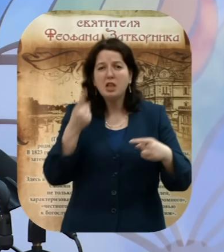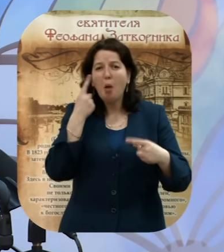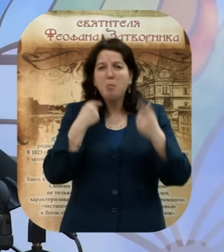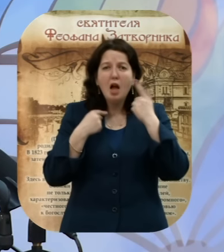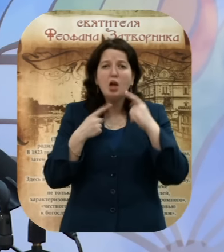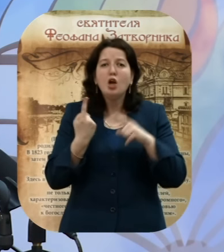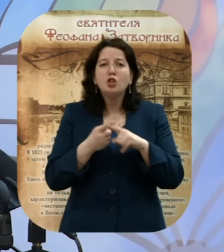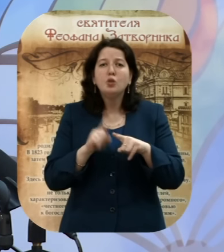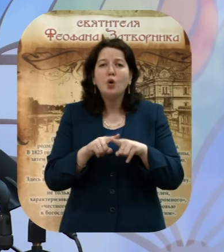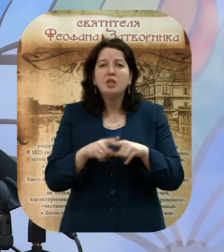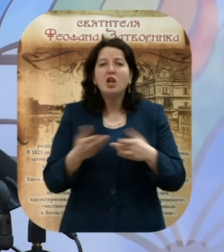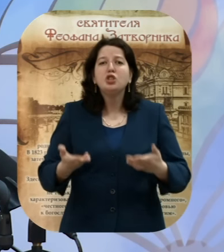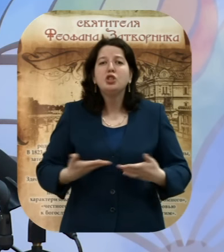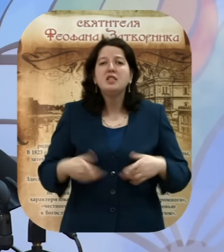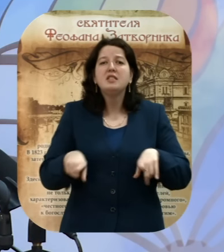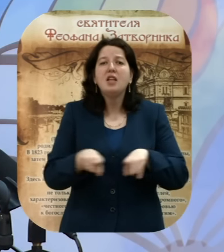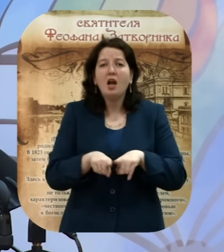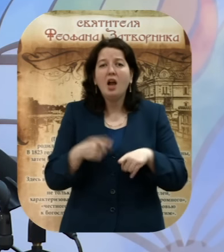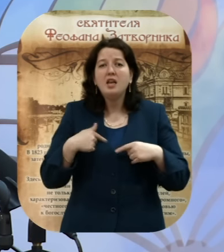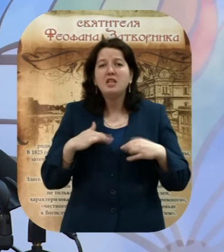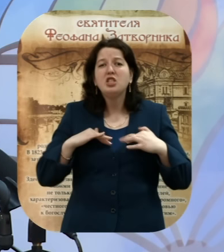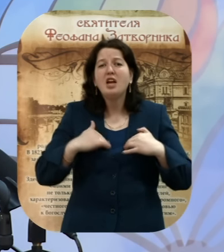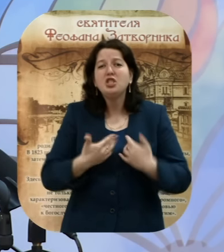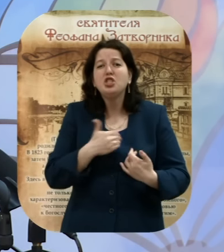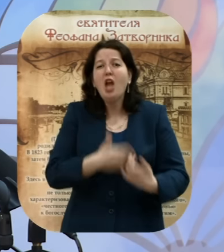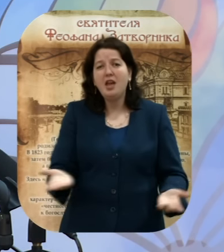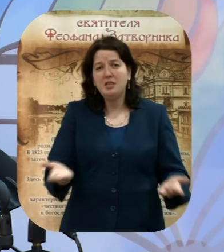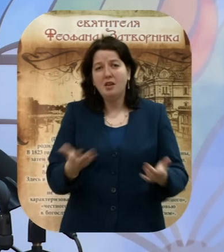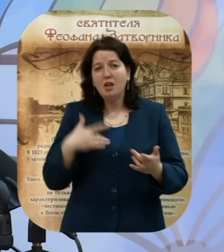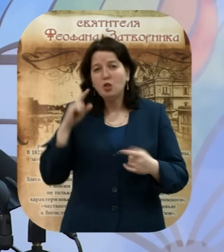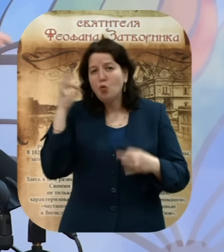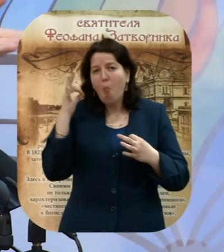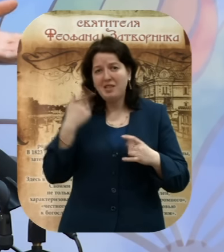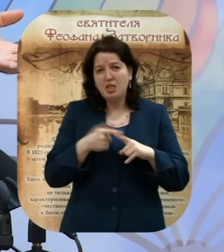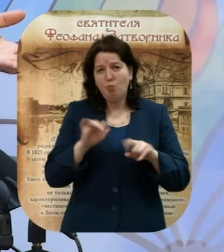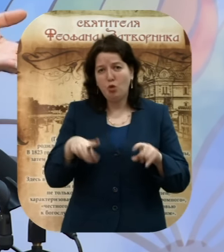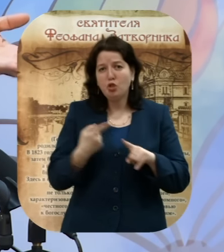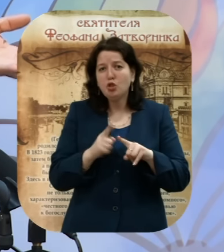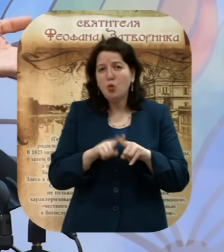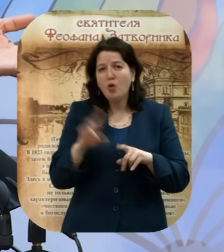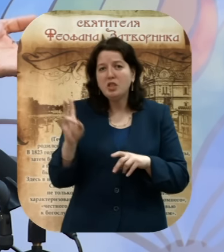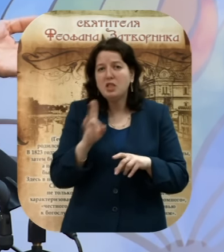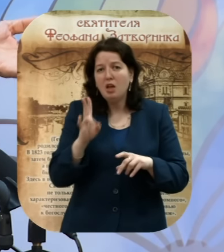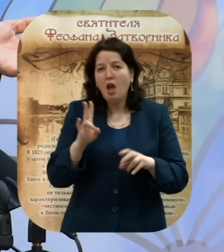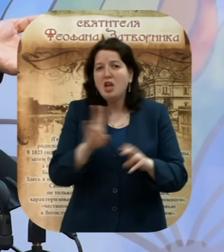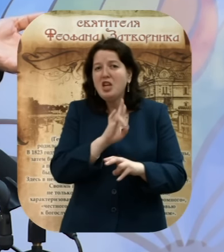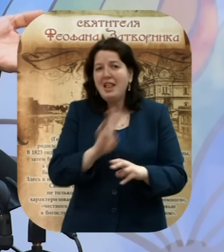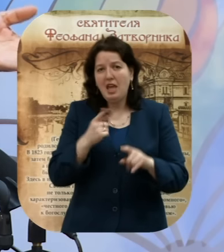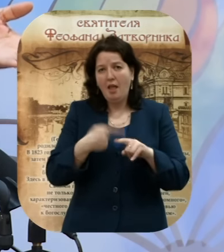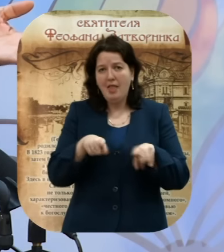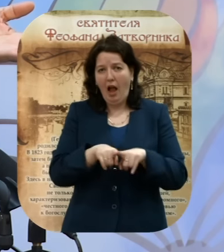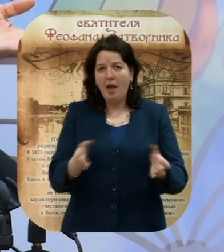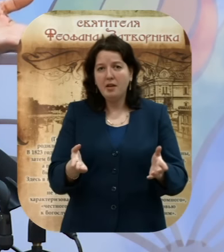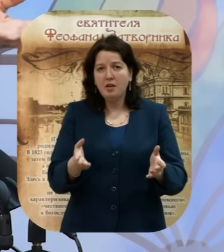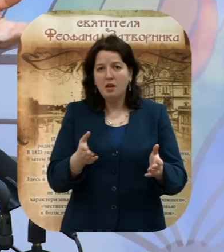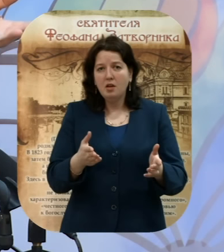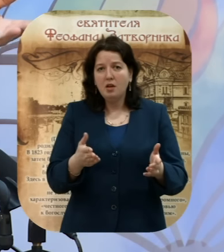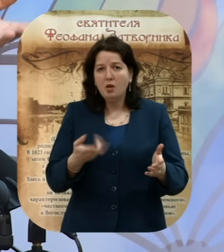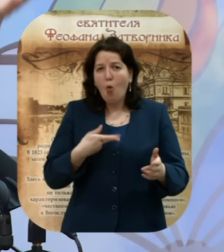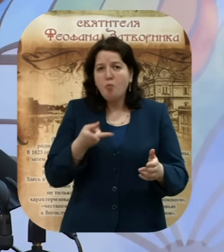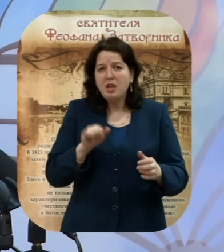это за жизнь такая? Это же отчаяние настоящее. С ума можно сойти? Что это за христианство, за религия такая? Помрешь